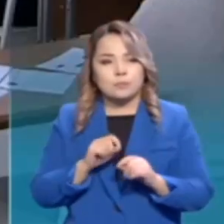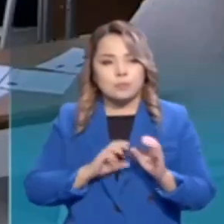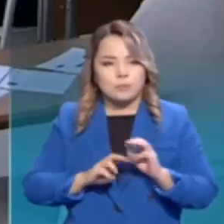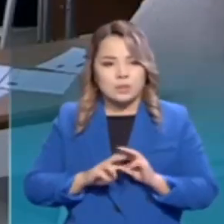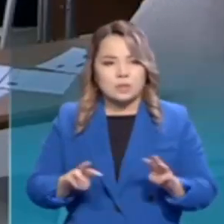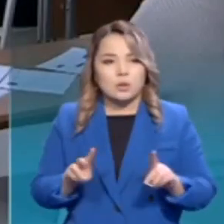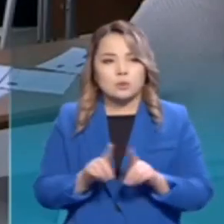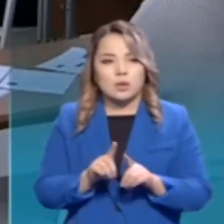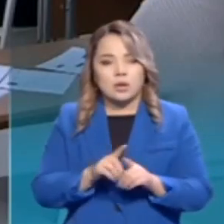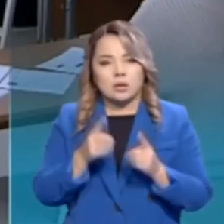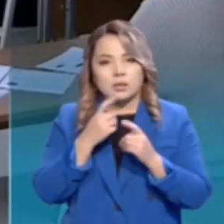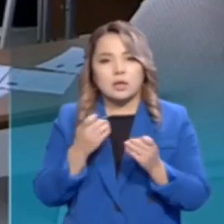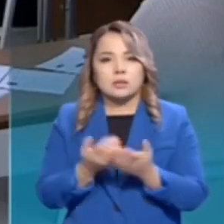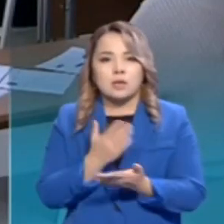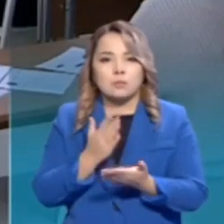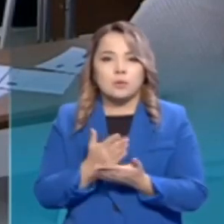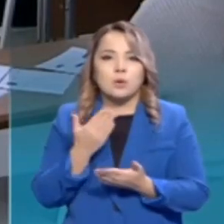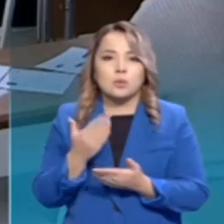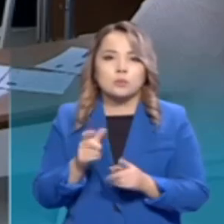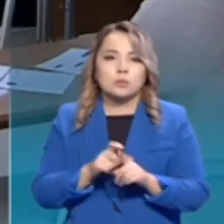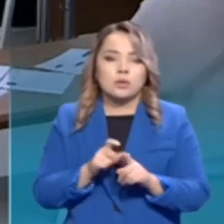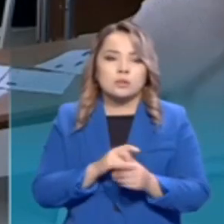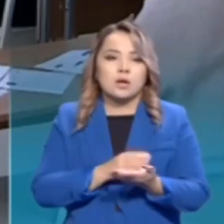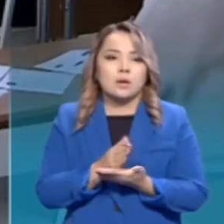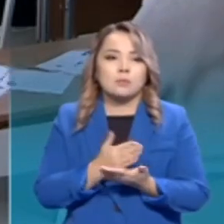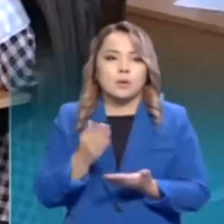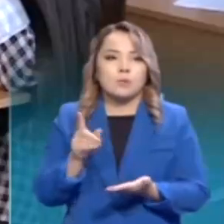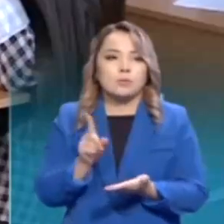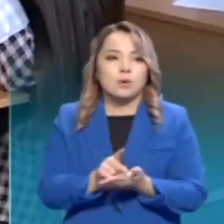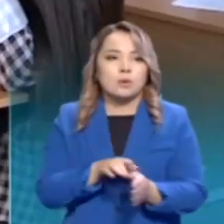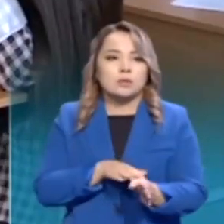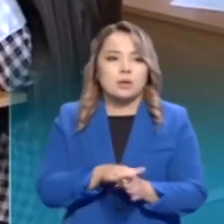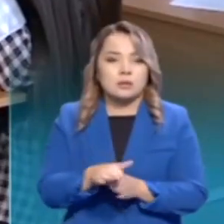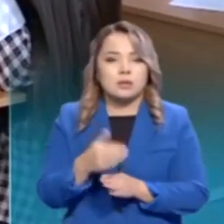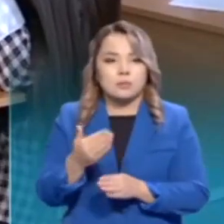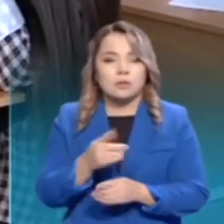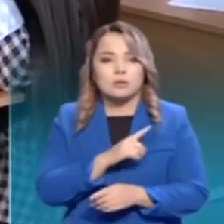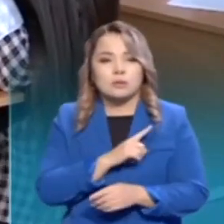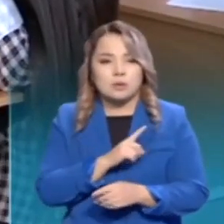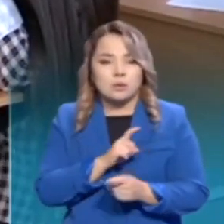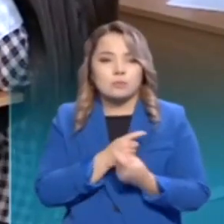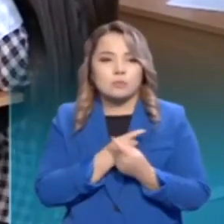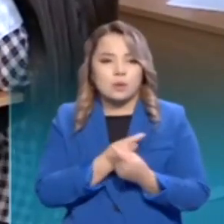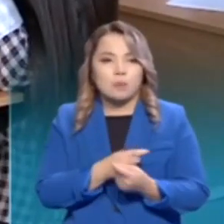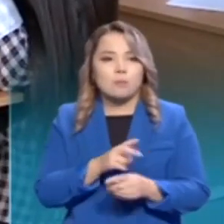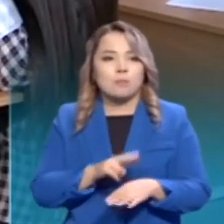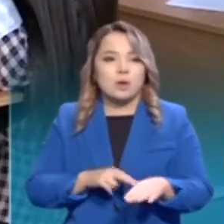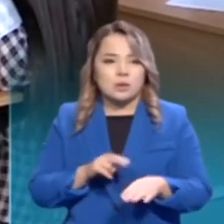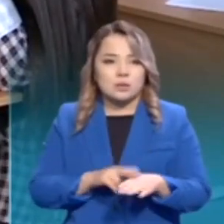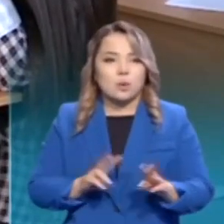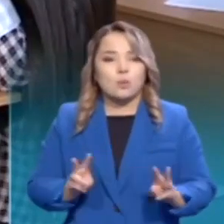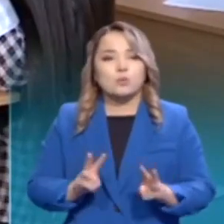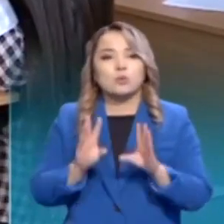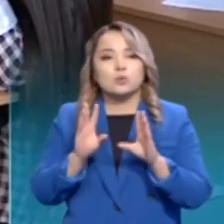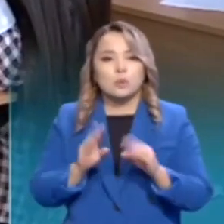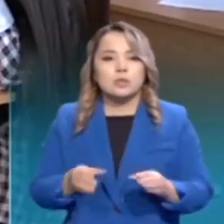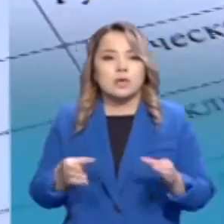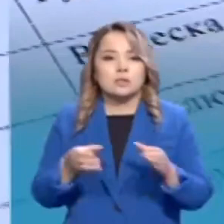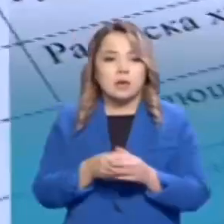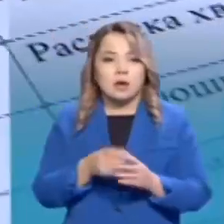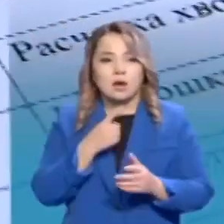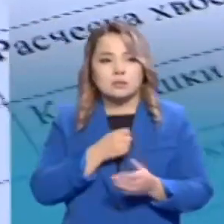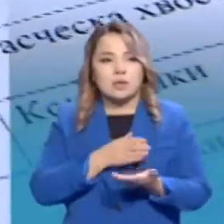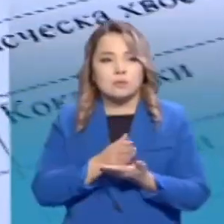Асхат Аймағамбетов мәлімдеді. Оның сөзінше қызметтік борышын өтеу кезінде ерлікпен қаза тапқан полиция, өрт сөндіру саласы және